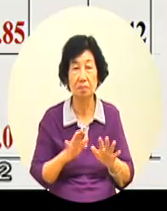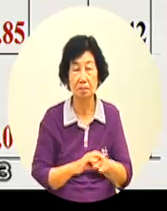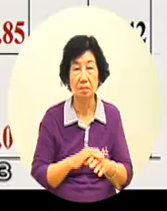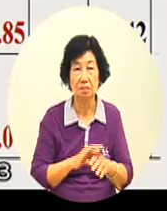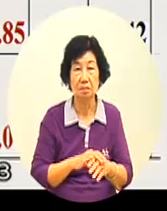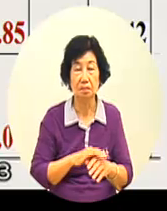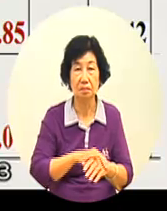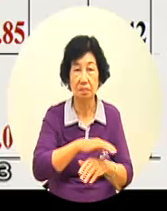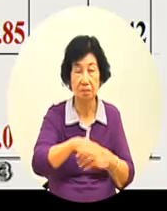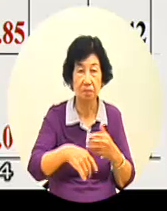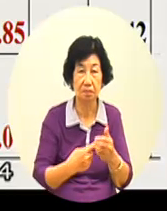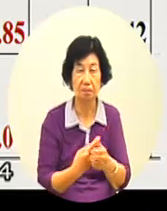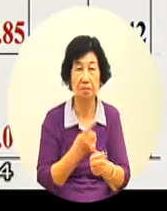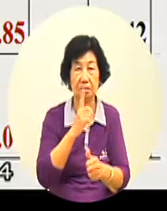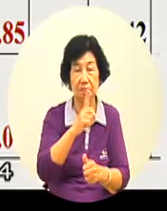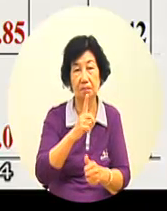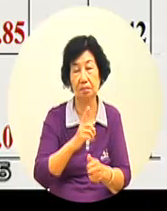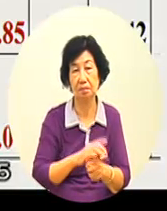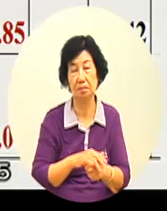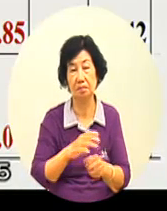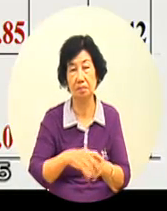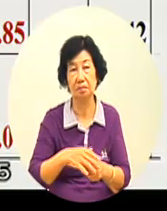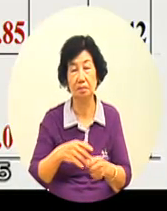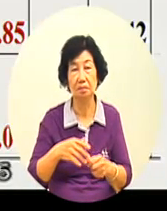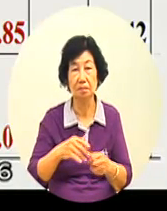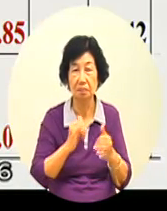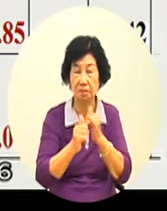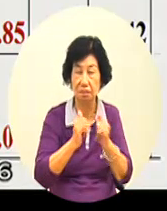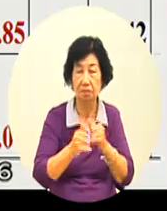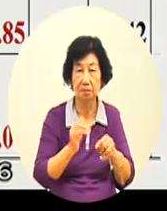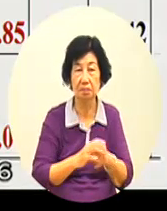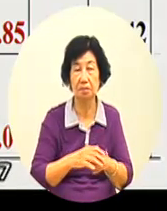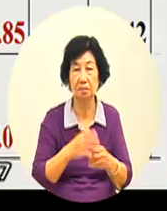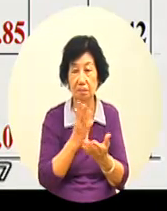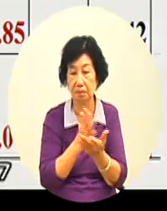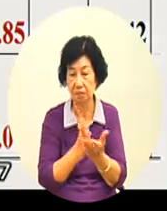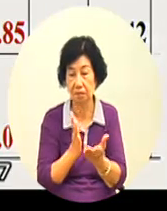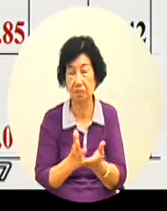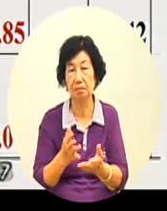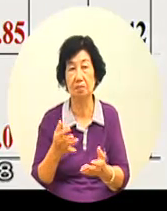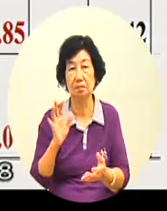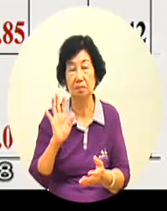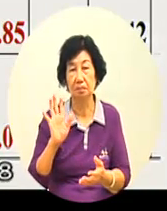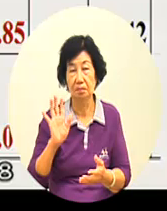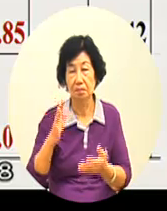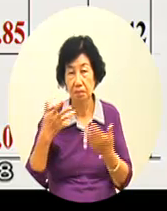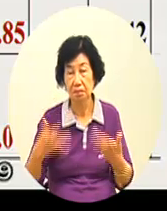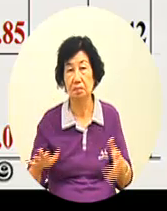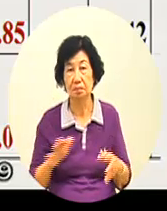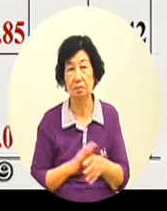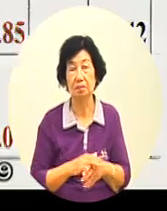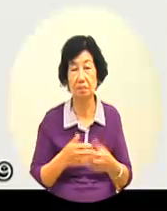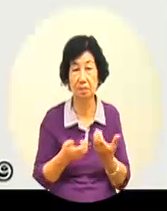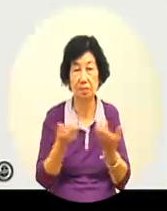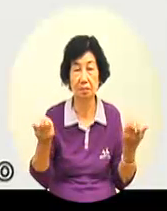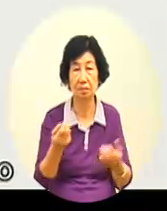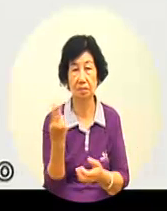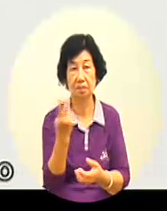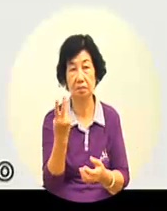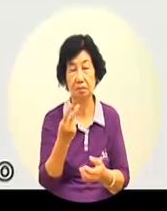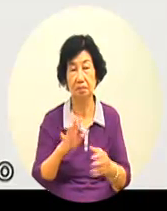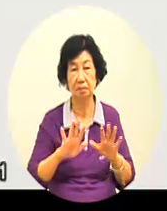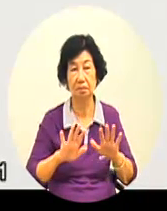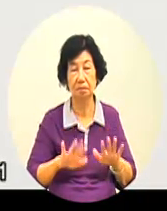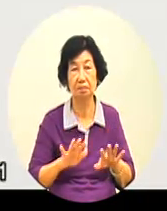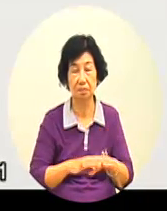真的很多。那单身呢，现在有很多的分类，大致可以分成两类了，还有一个第三类